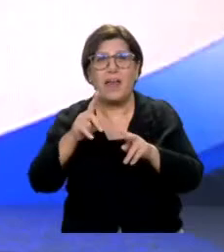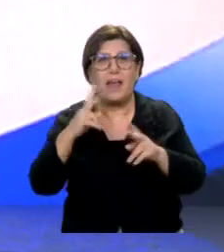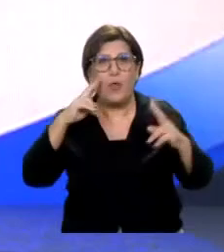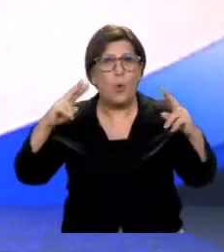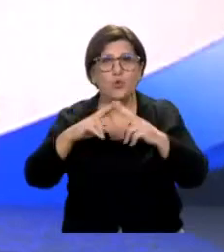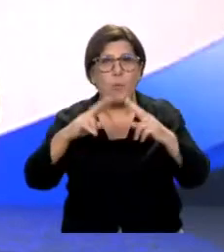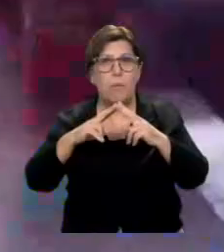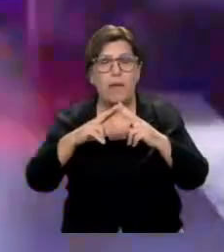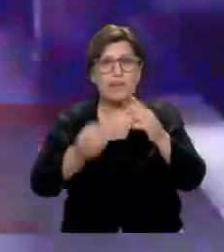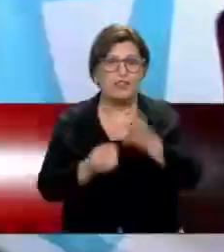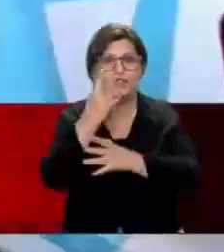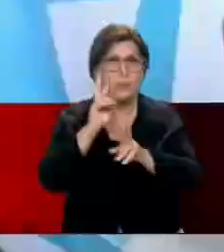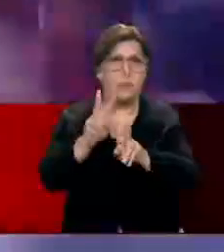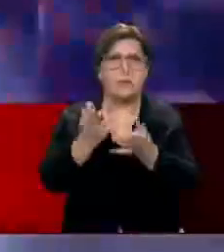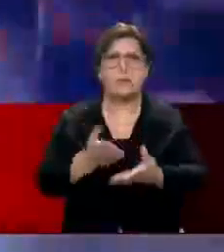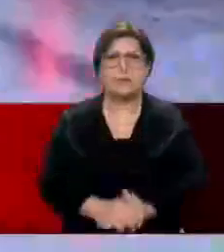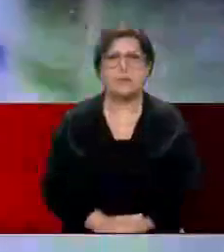çıktı.